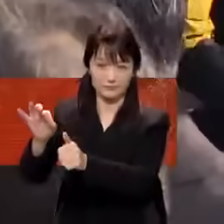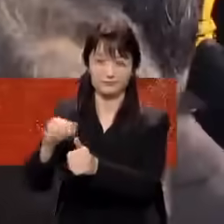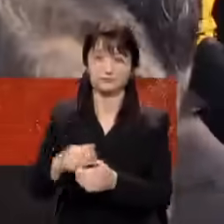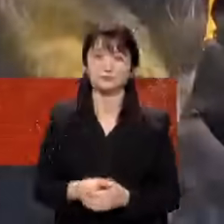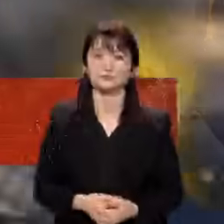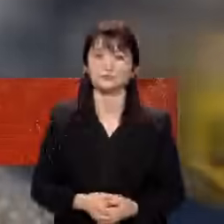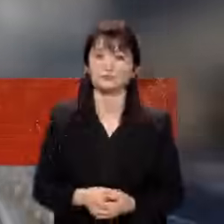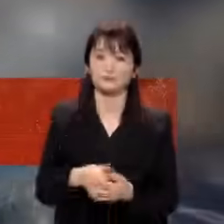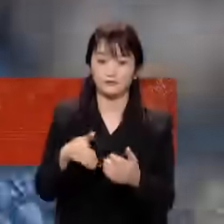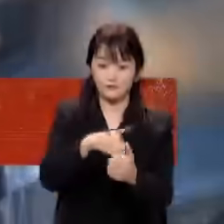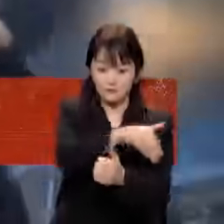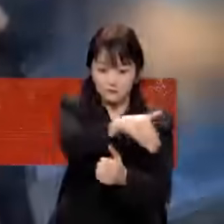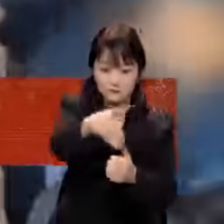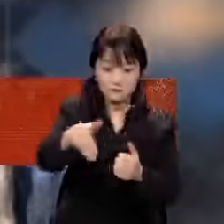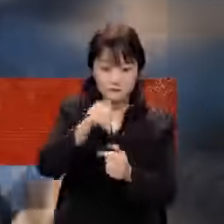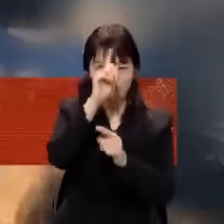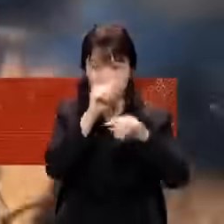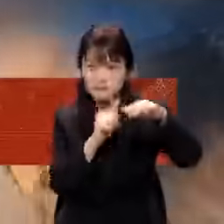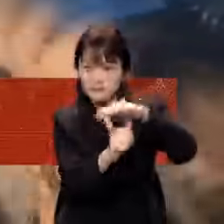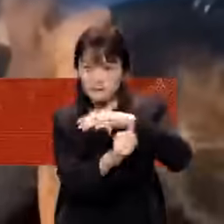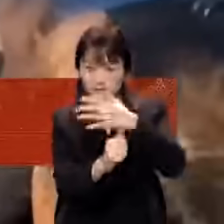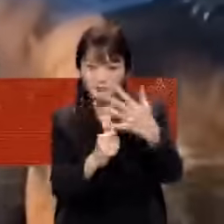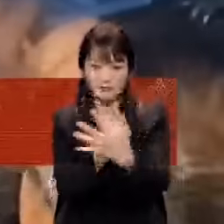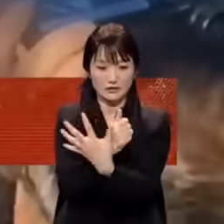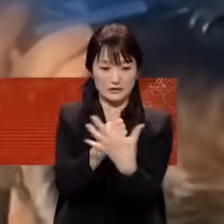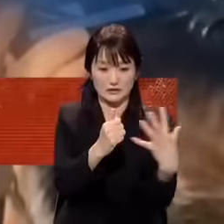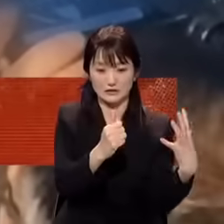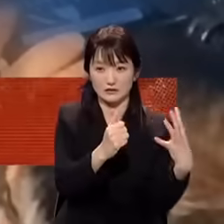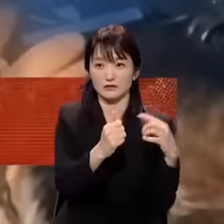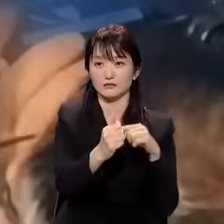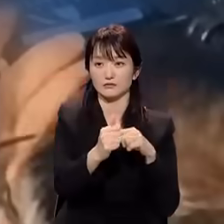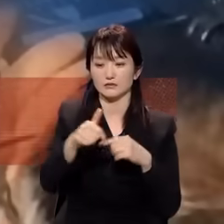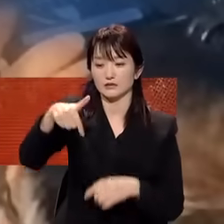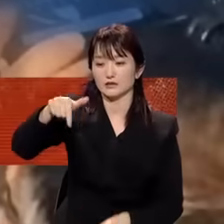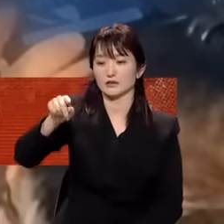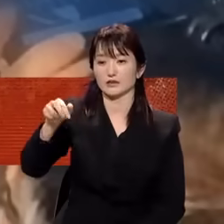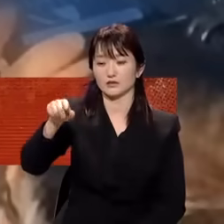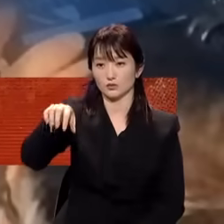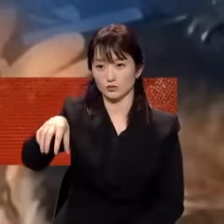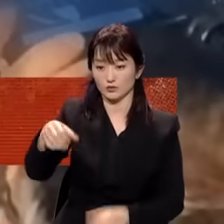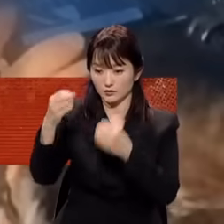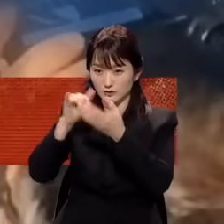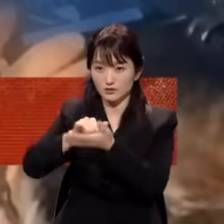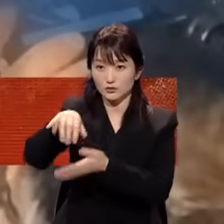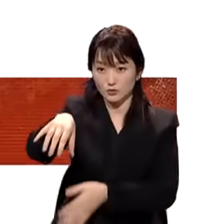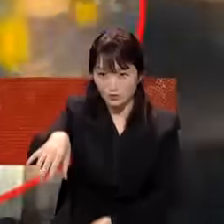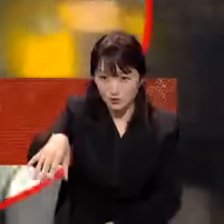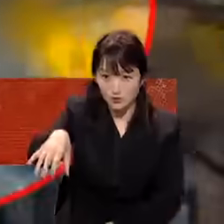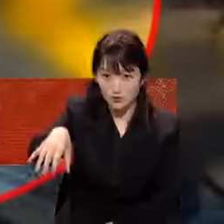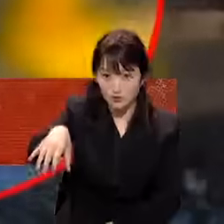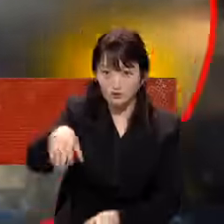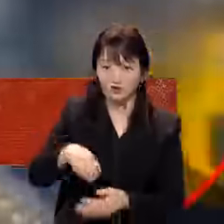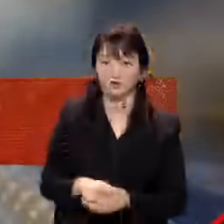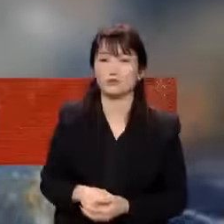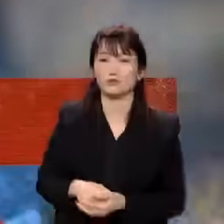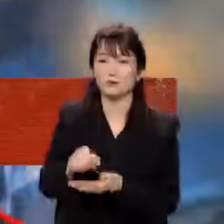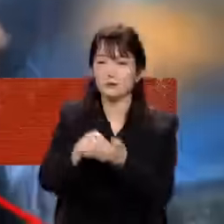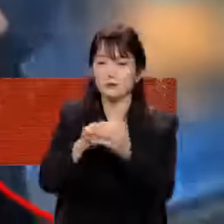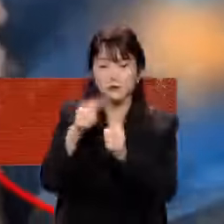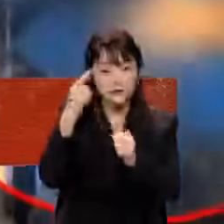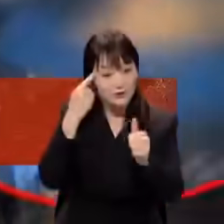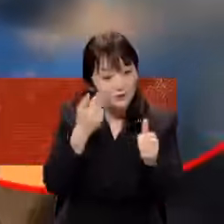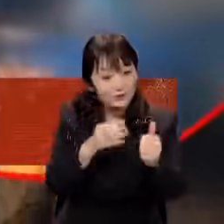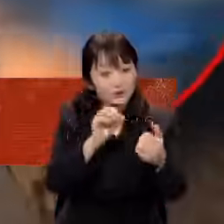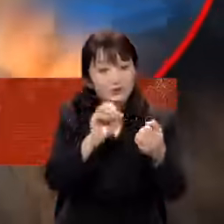지금 주변에도 이재명 대표 주변에 사람이 굉장히 많이 있었고요. 그 이후에 가덕도 신공항을 보고 기자들과 문답하는 과정이기 때문에 기자들